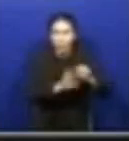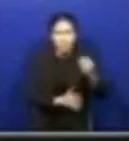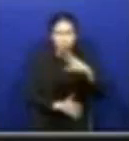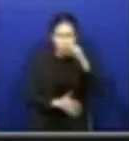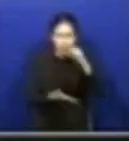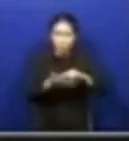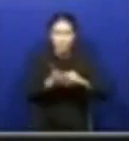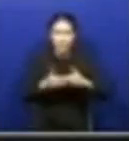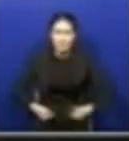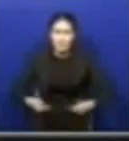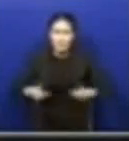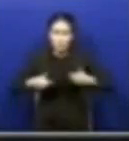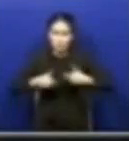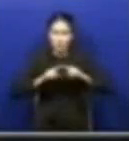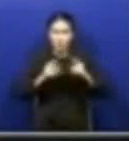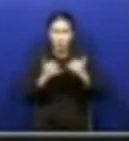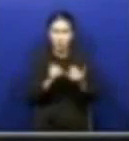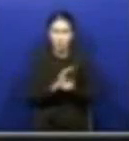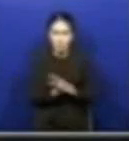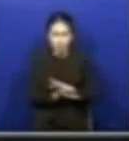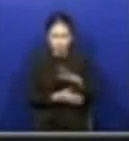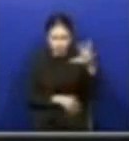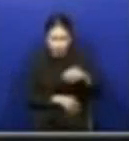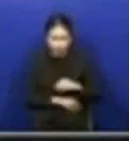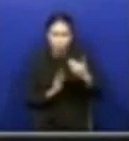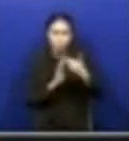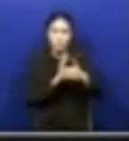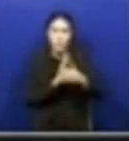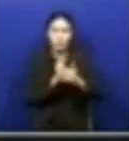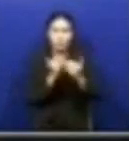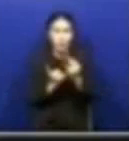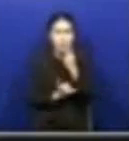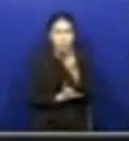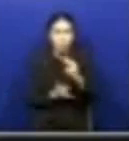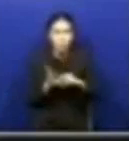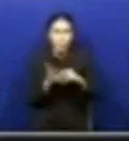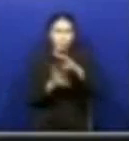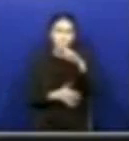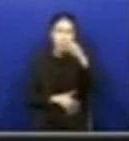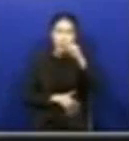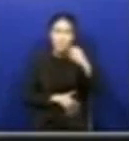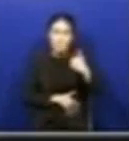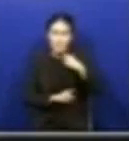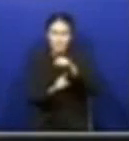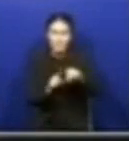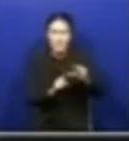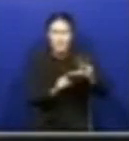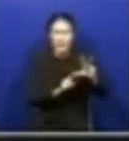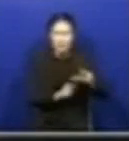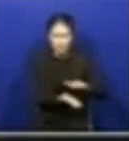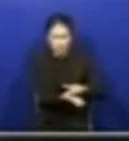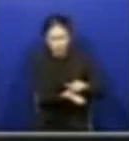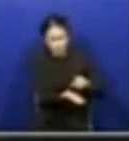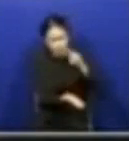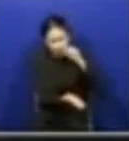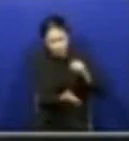ได้ไปเอาคืนเข้ามาวันนี้ในอีสานนี่เราเวลาภัยแล้งเรามีน้ำแค่ 3%เวลามีน้